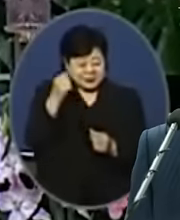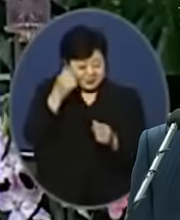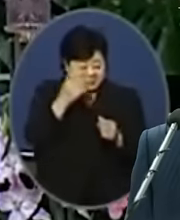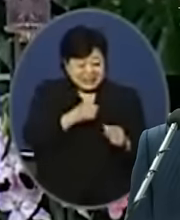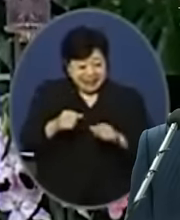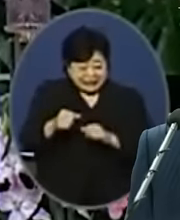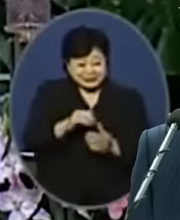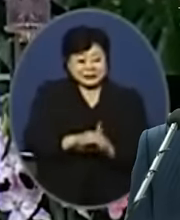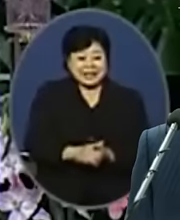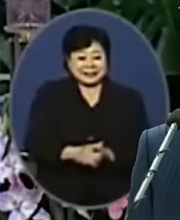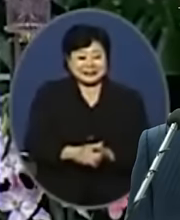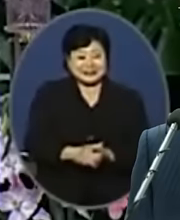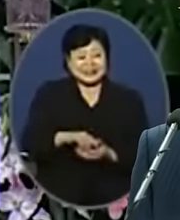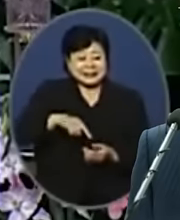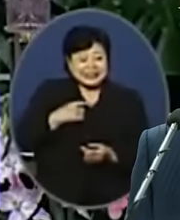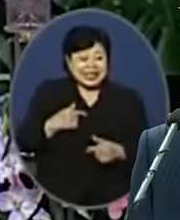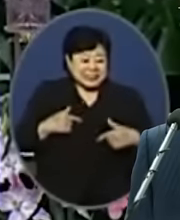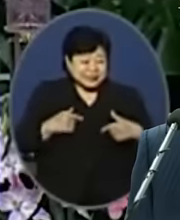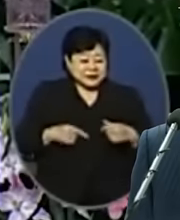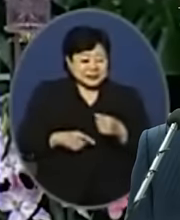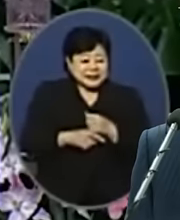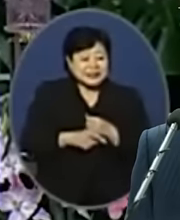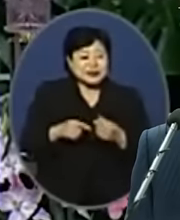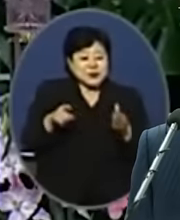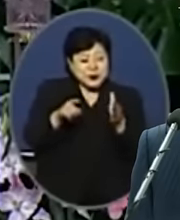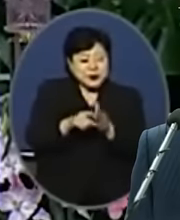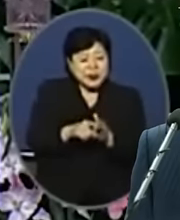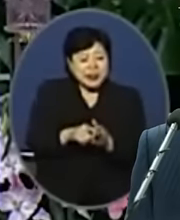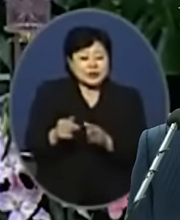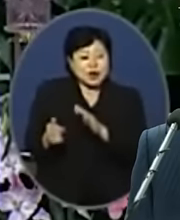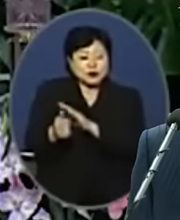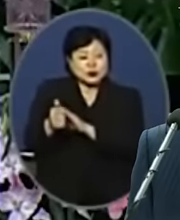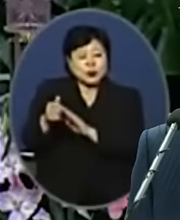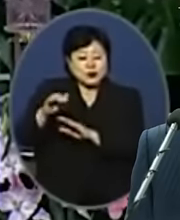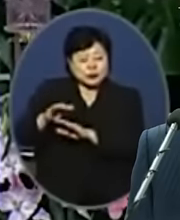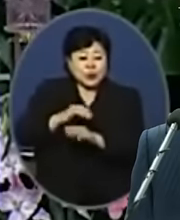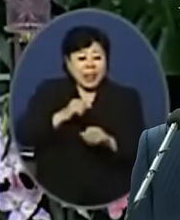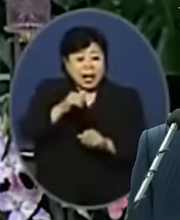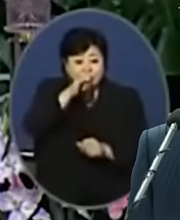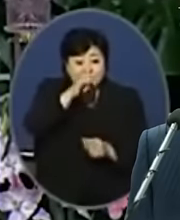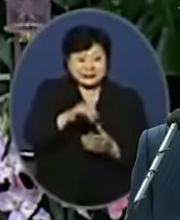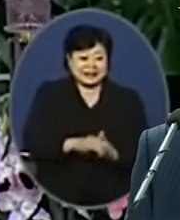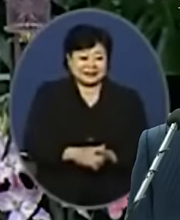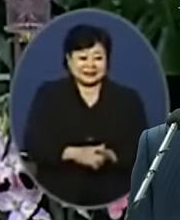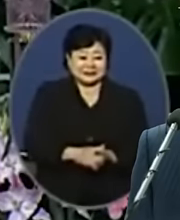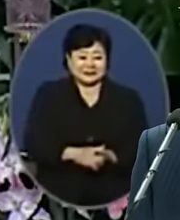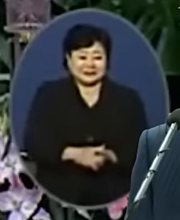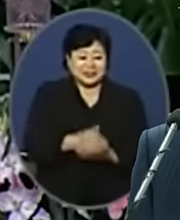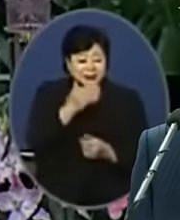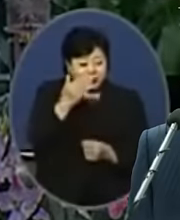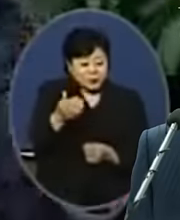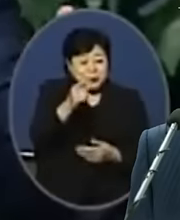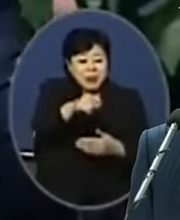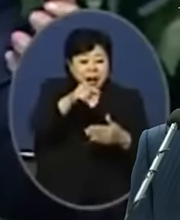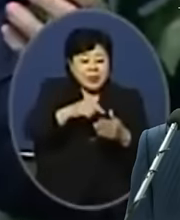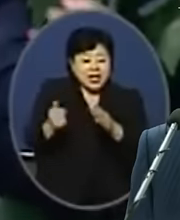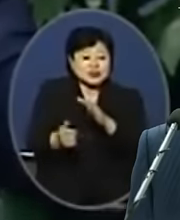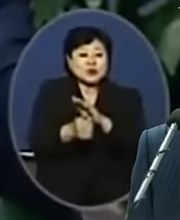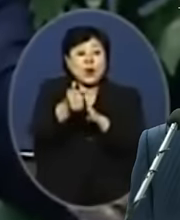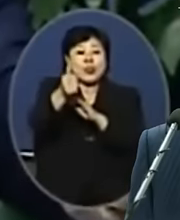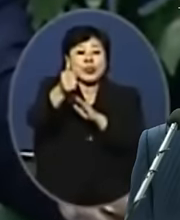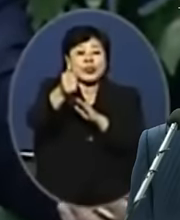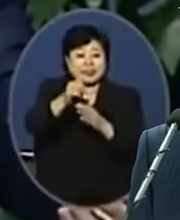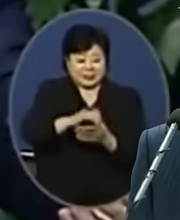성령이 행하시는데 자기의 기쁘신 뜻을 위하여 너희에게 소원을 두고 행하게 하십니다. 여러분 마음속에